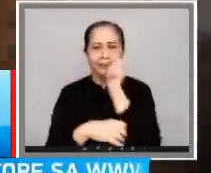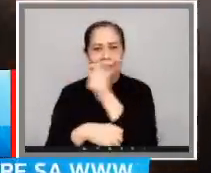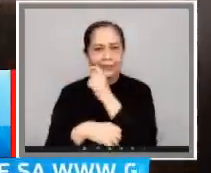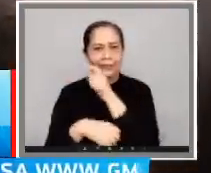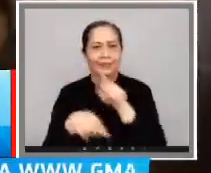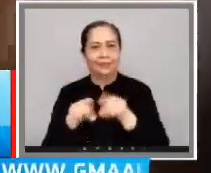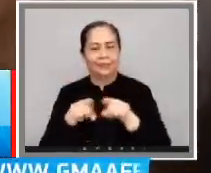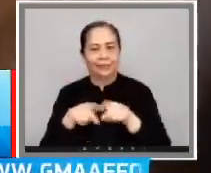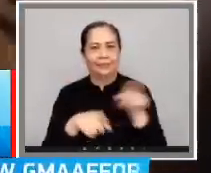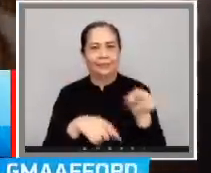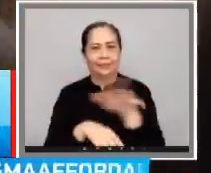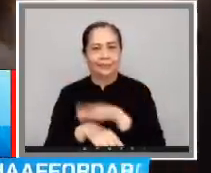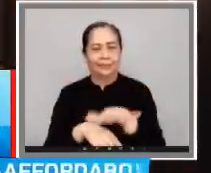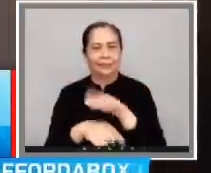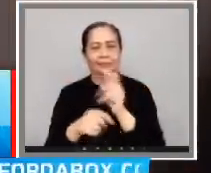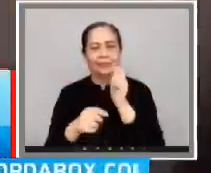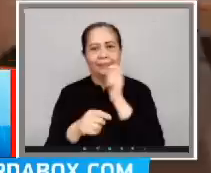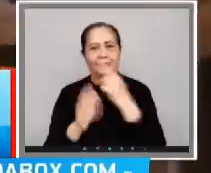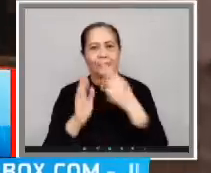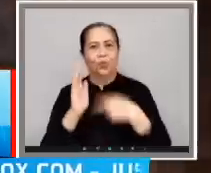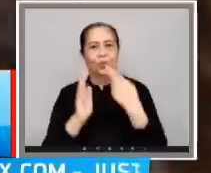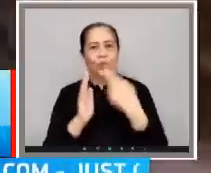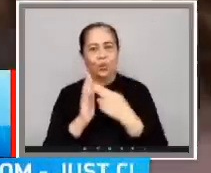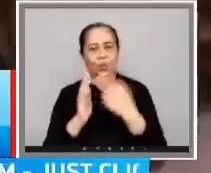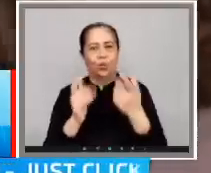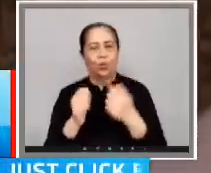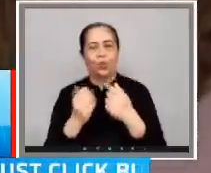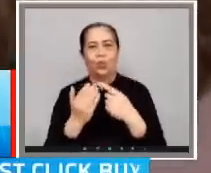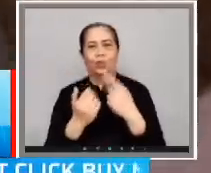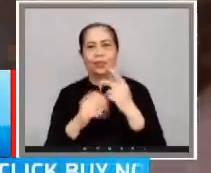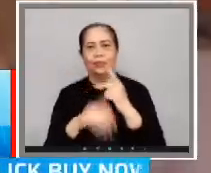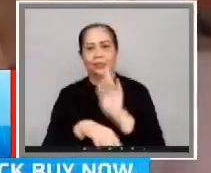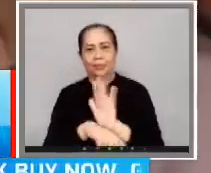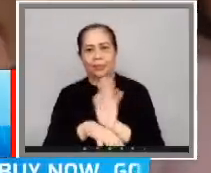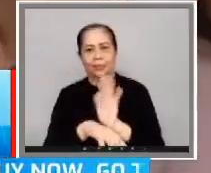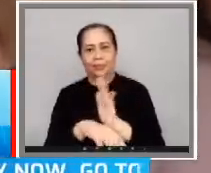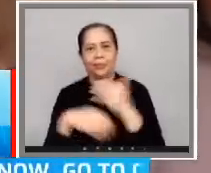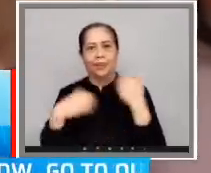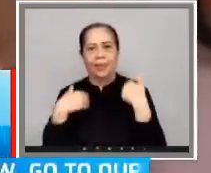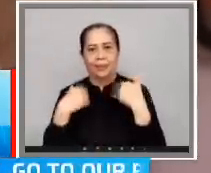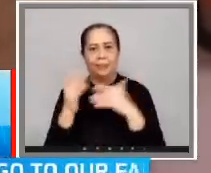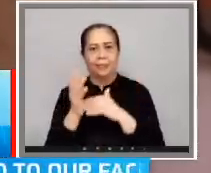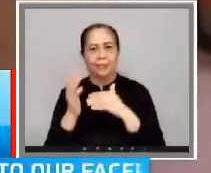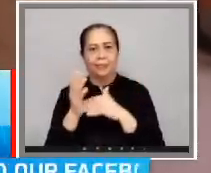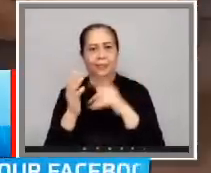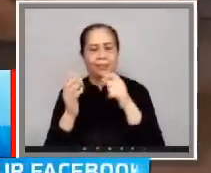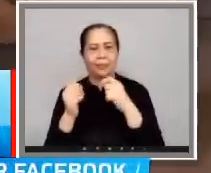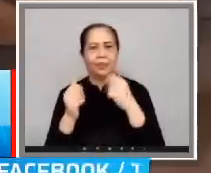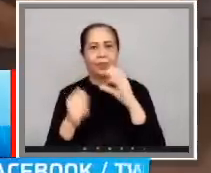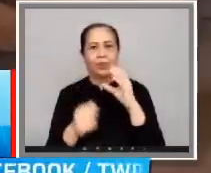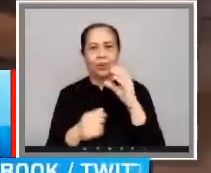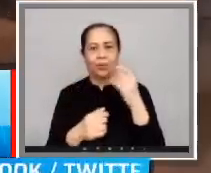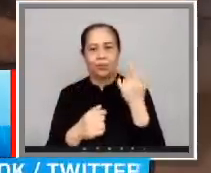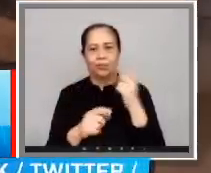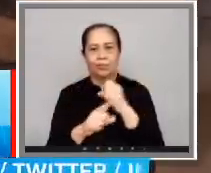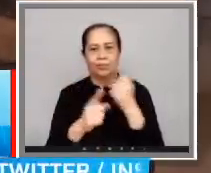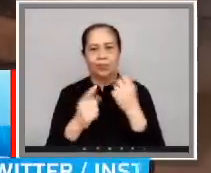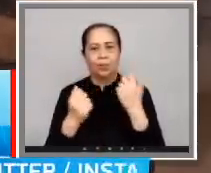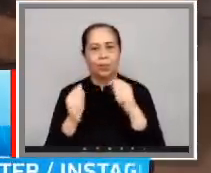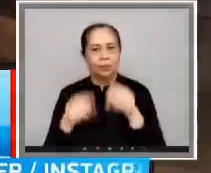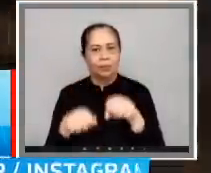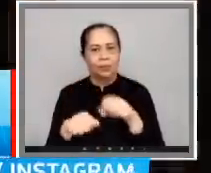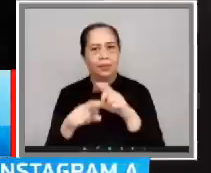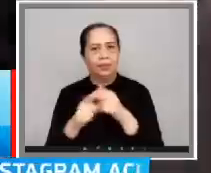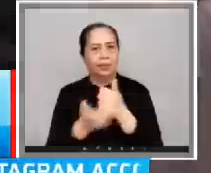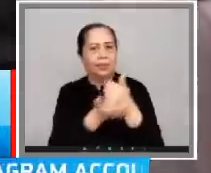ni na Mavi at Cassie sa abot kamay na pangarap. At may medical condition si Cassie kung saan pwedeng makatulong